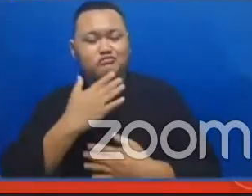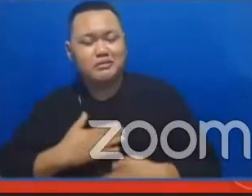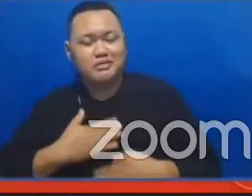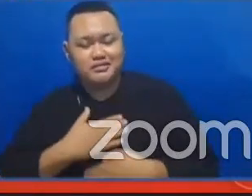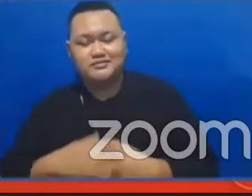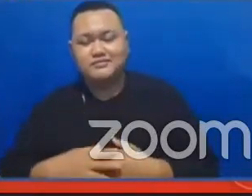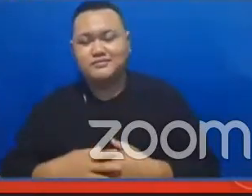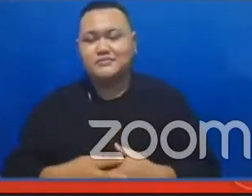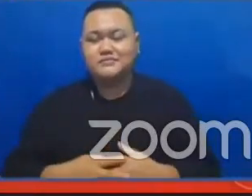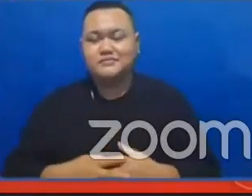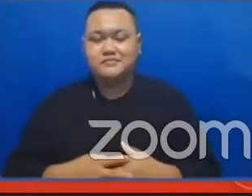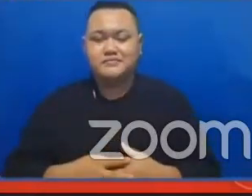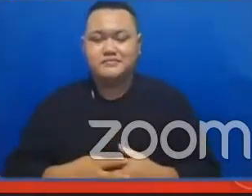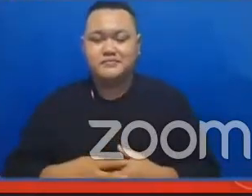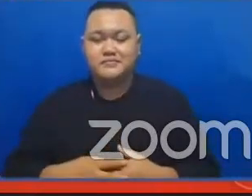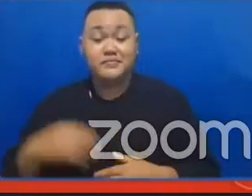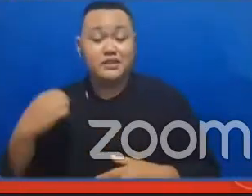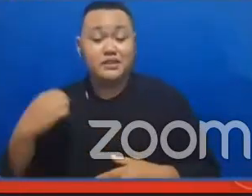dinikmati.